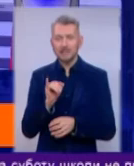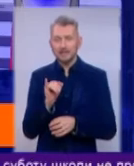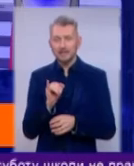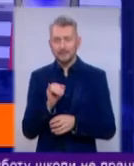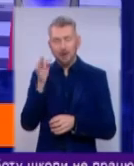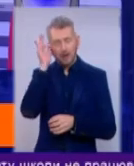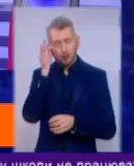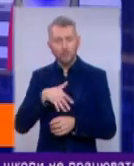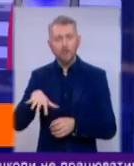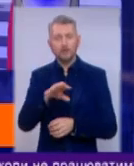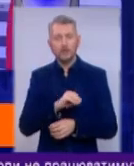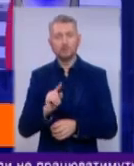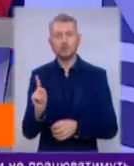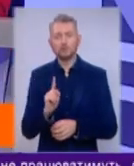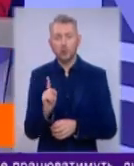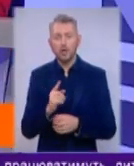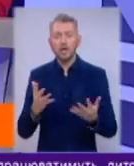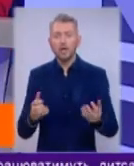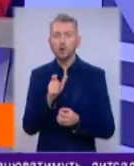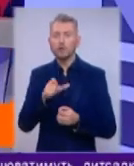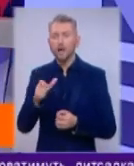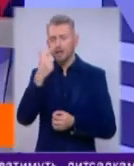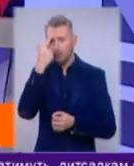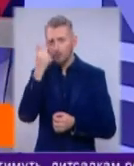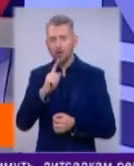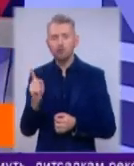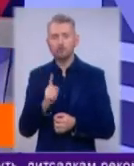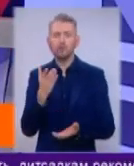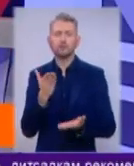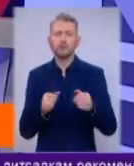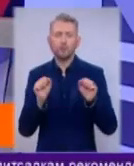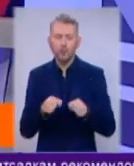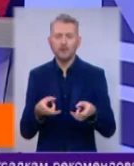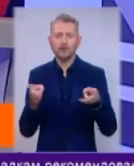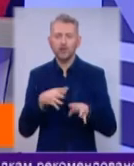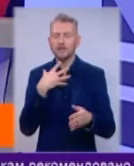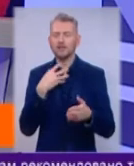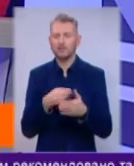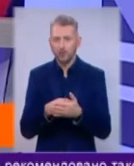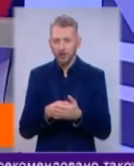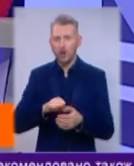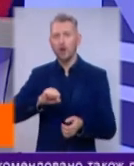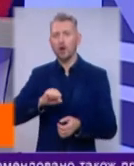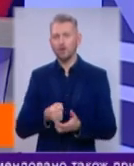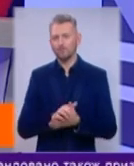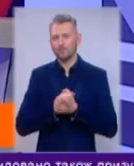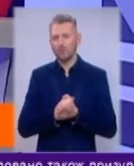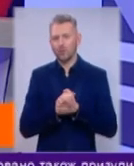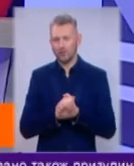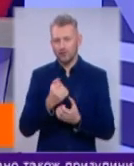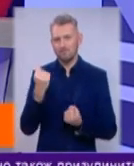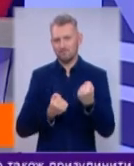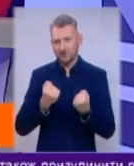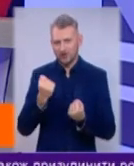нагадуємо всім, що рятувальники попереджають, що за можливості залишайте своїх друзів, машини